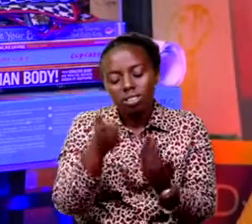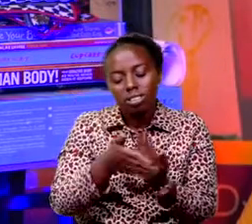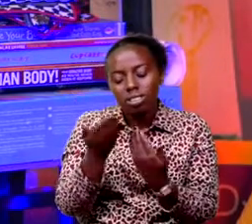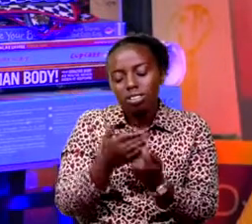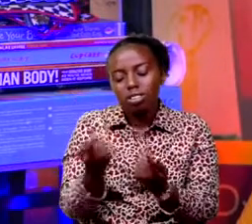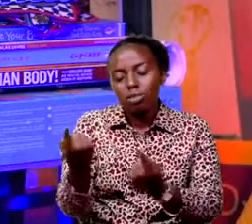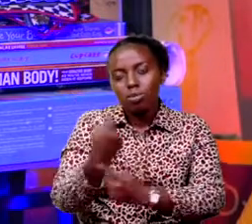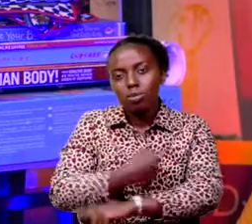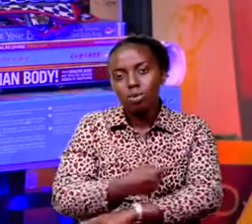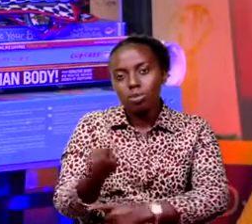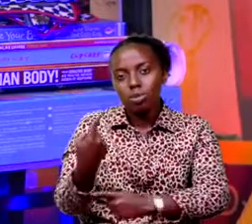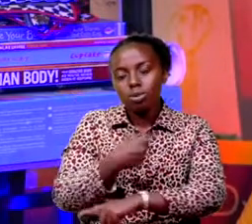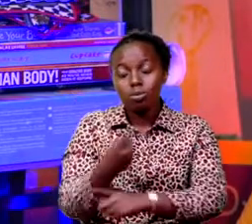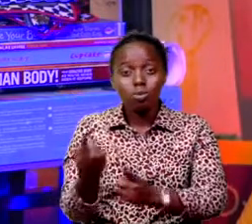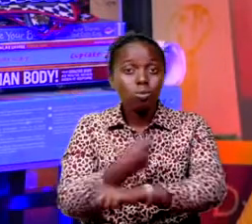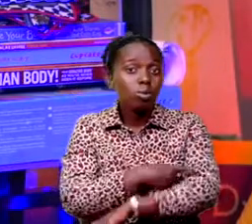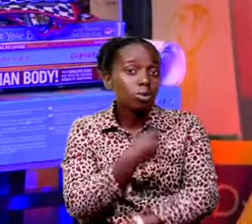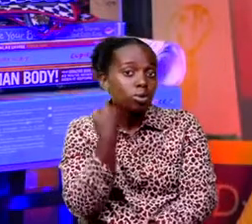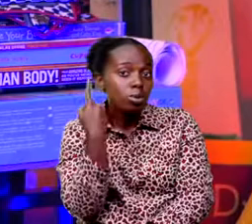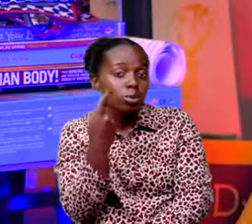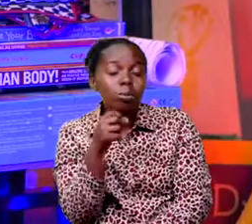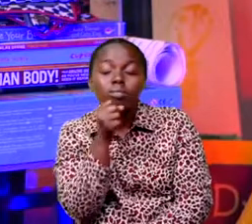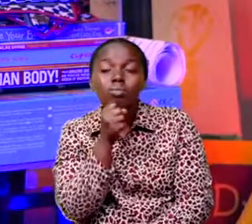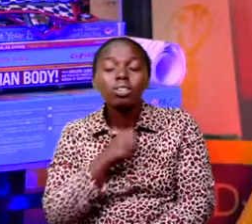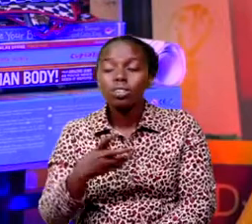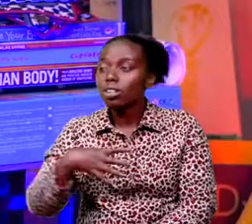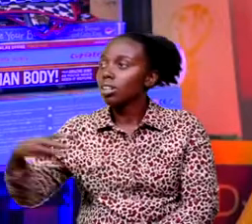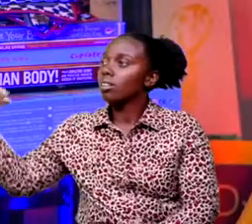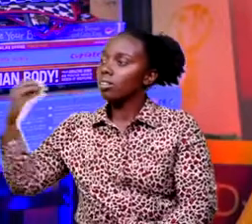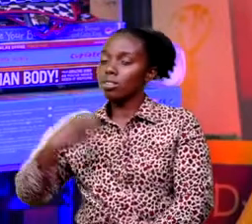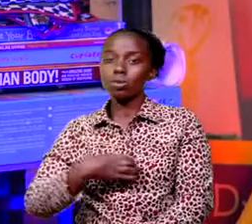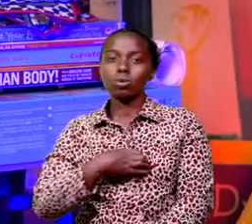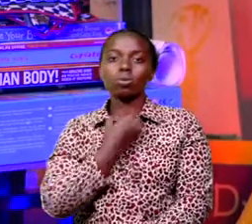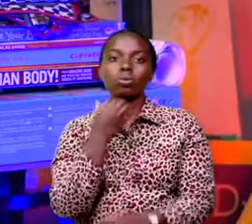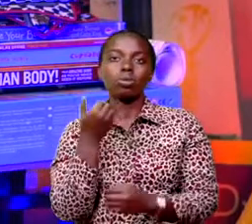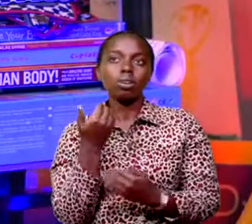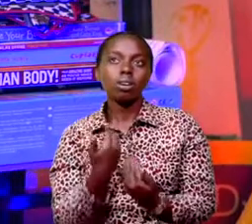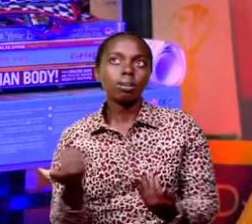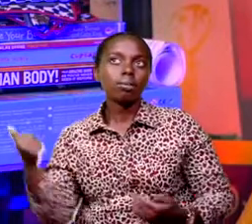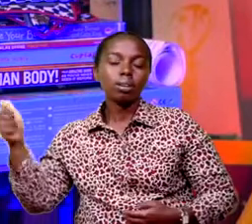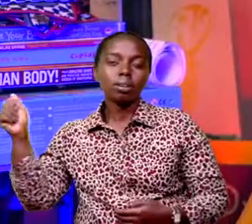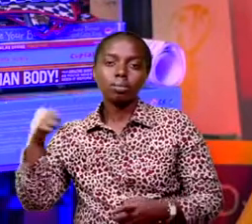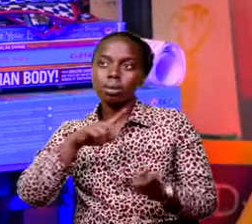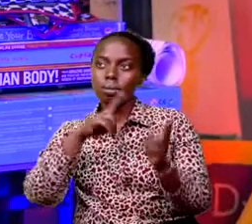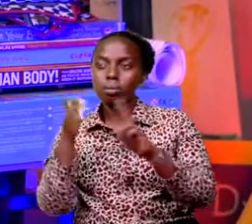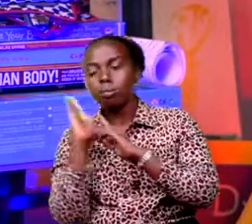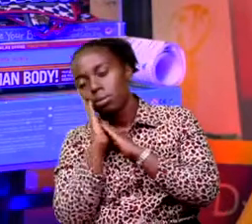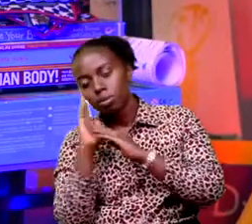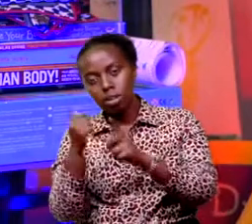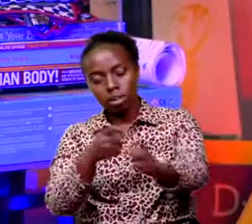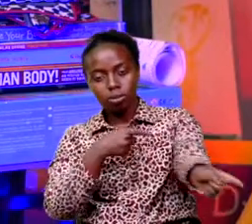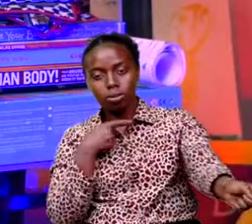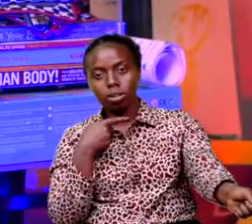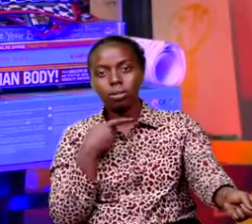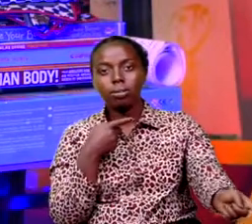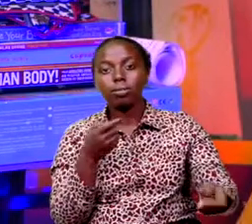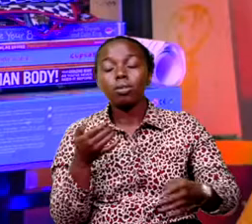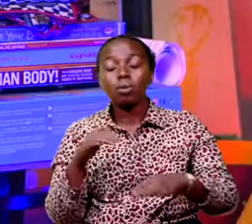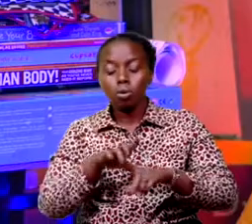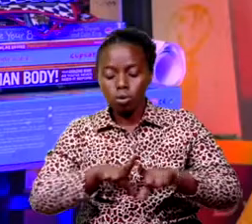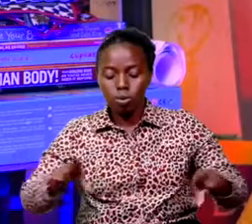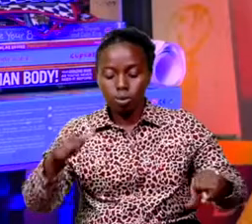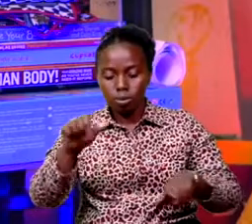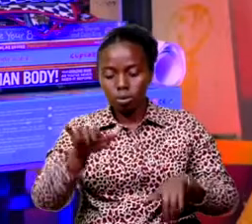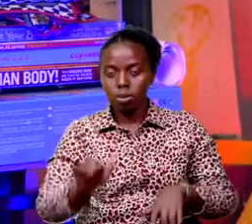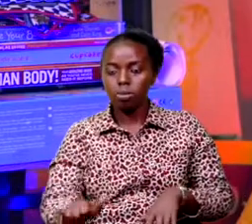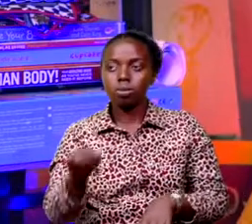buri munsi umunsi umwe uwo mukecuru ajya gusura abana be babaga kure asiga umurima we awusiga